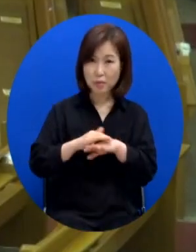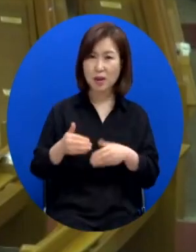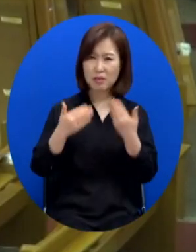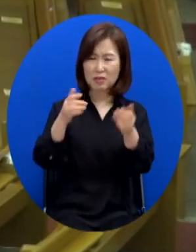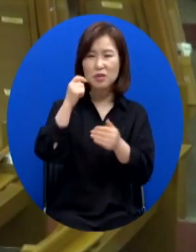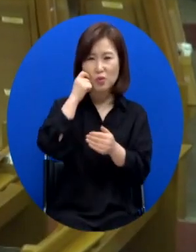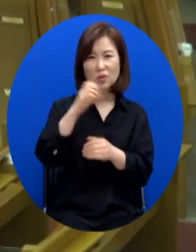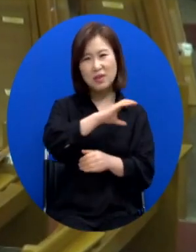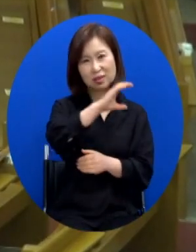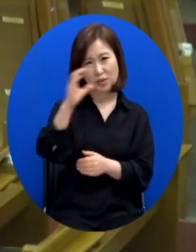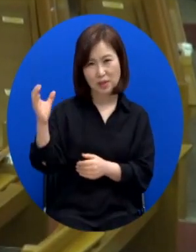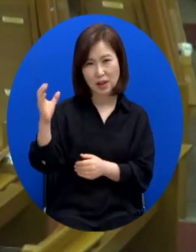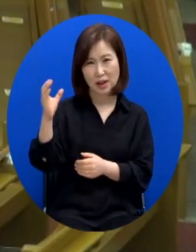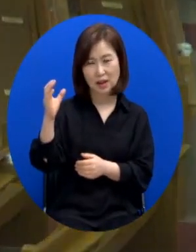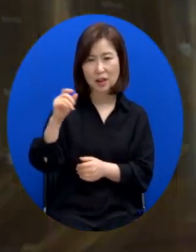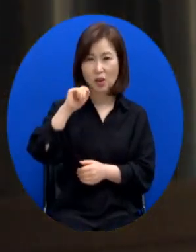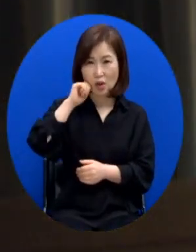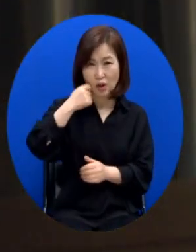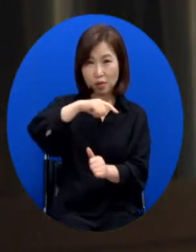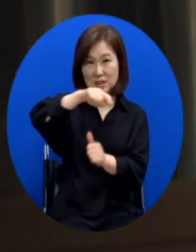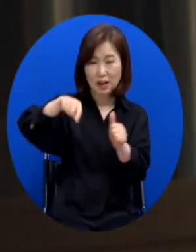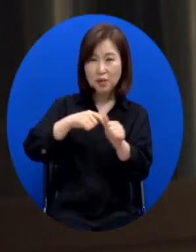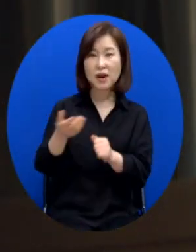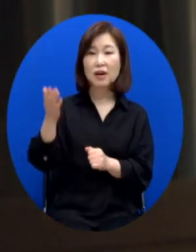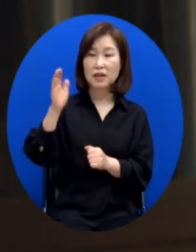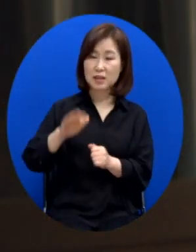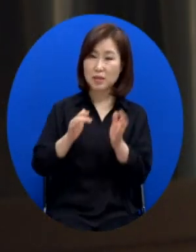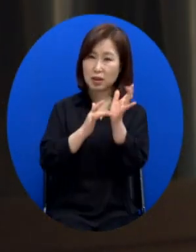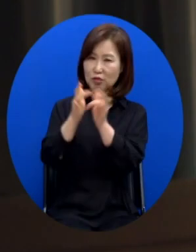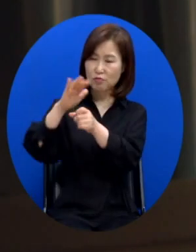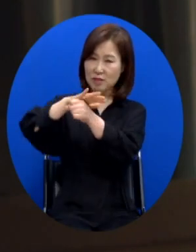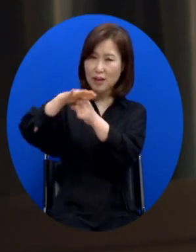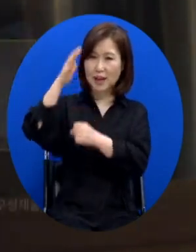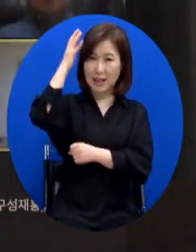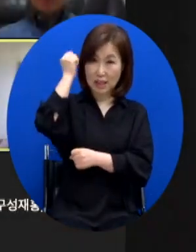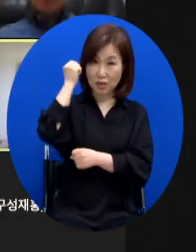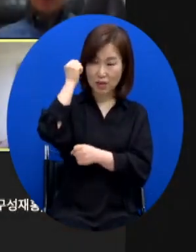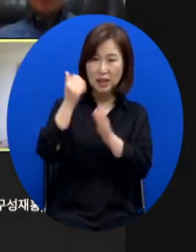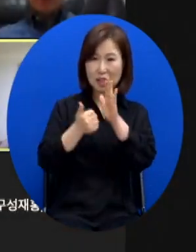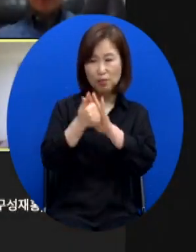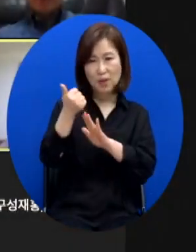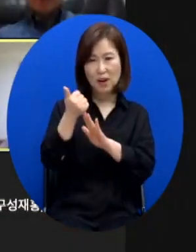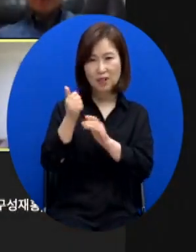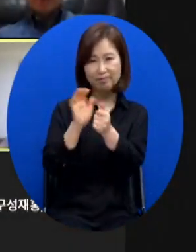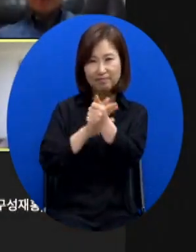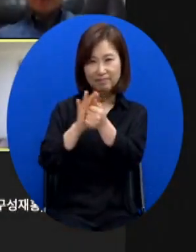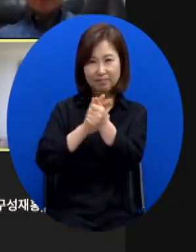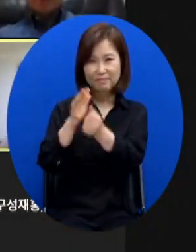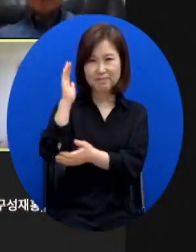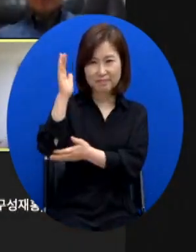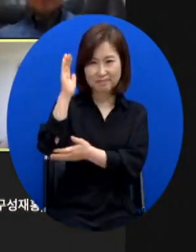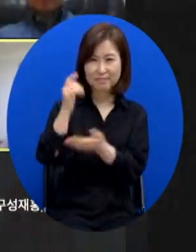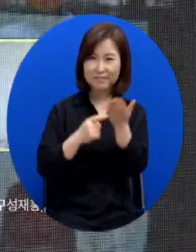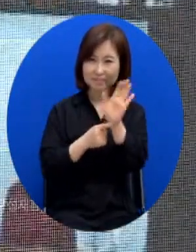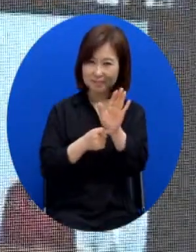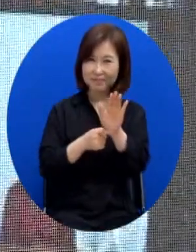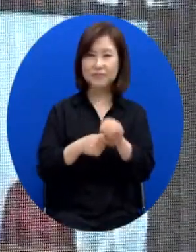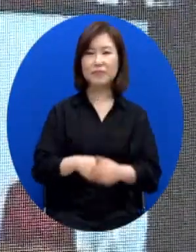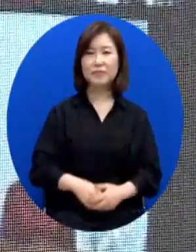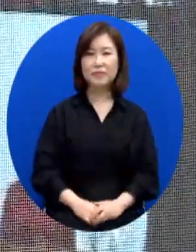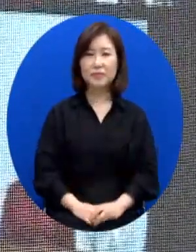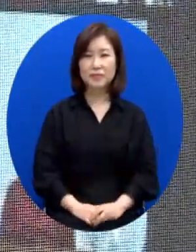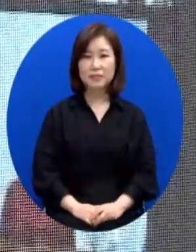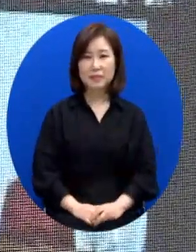성탄절. 어려운 상황에서도 한국교회는 예수 사랑을 기억하며 희망과 위로의 메시지를 전했습니다. CTS